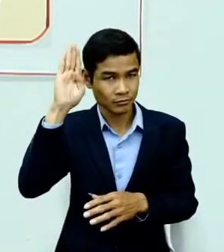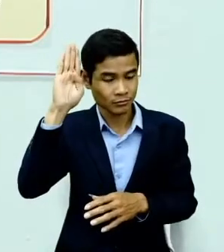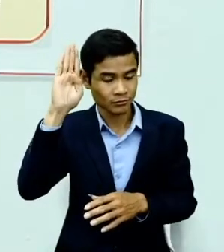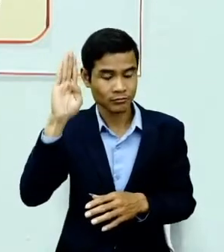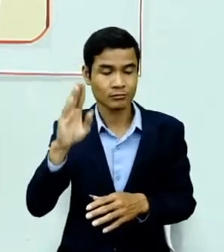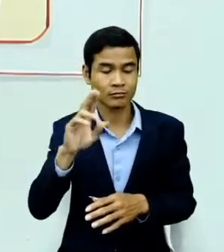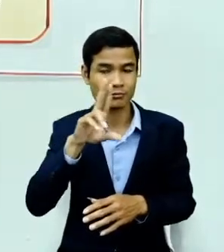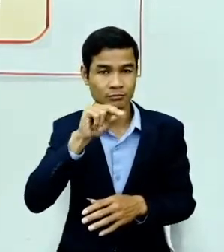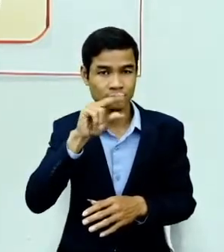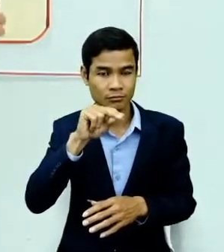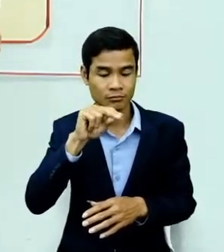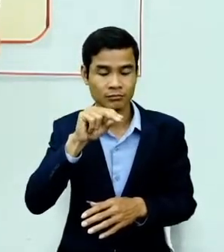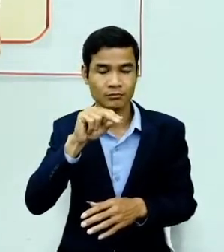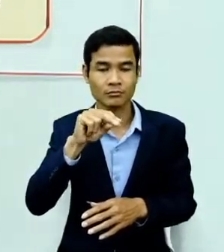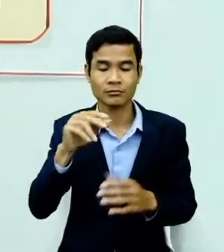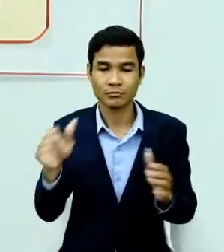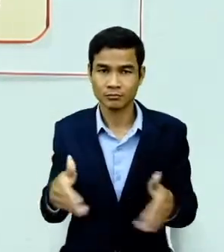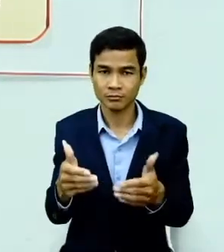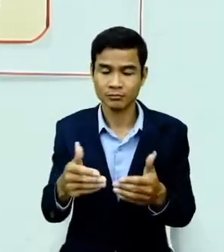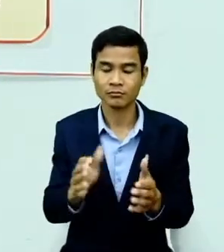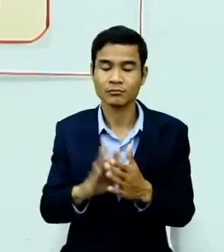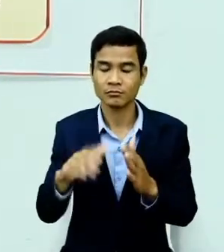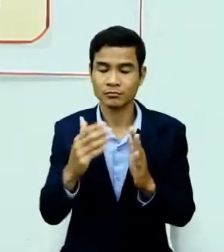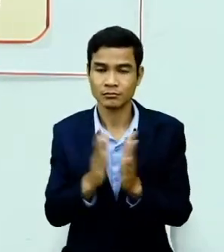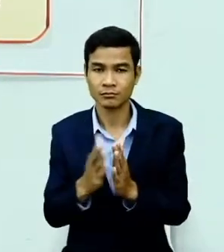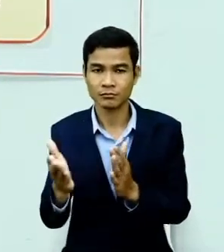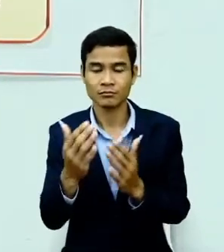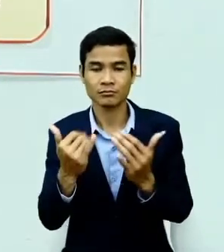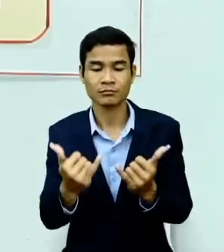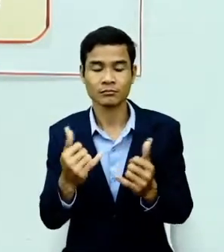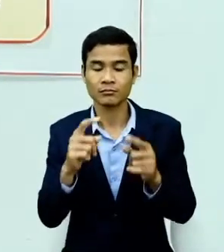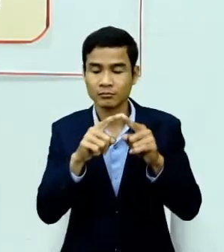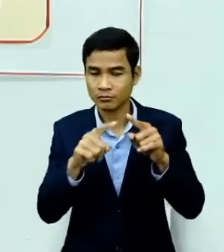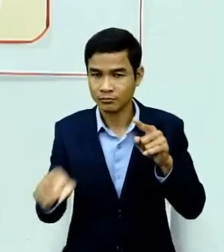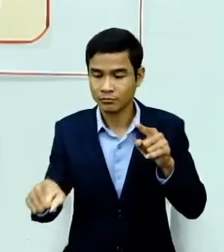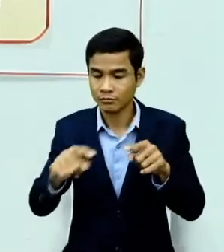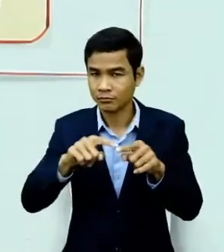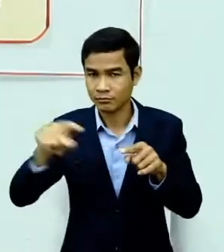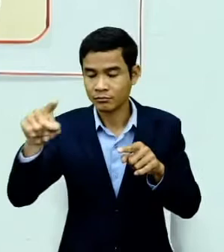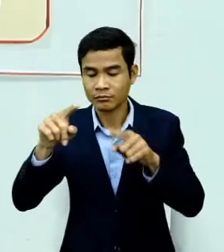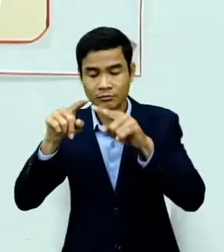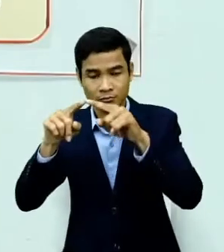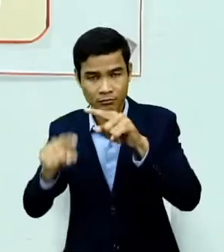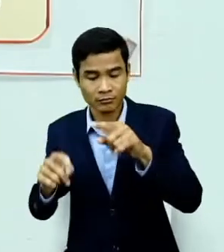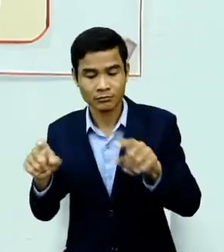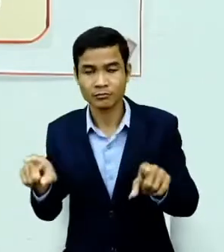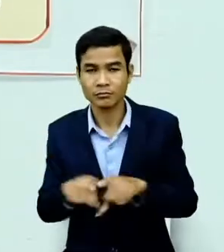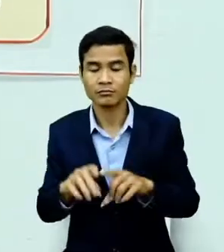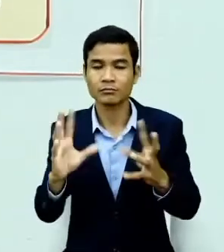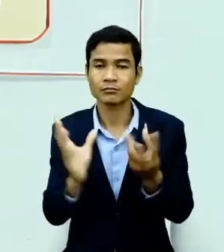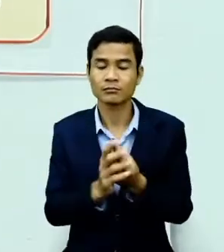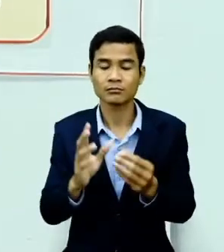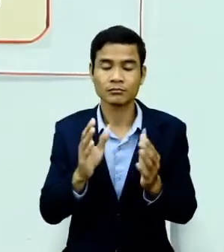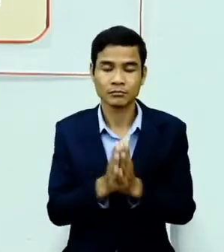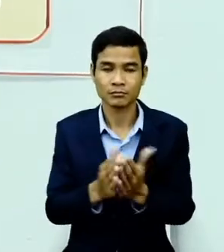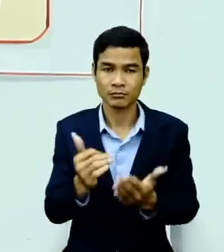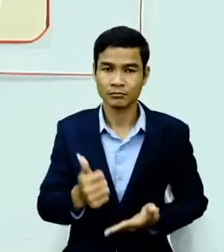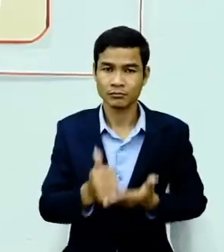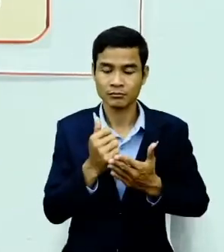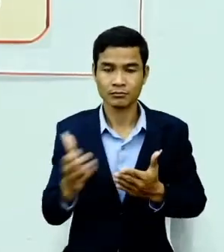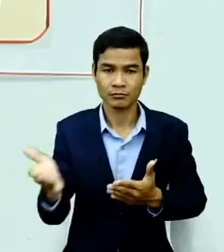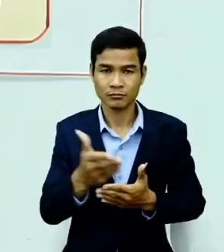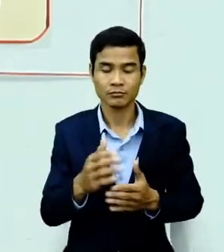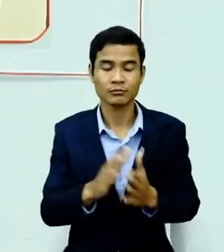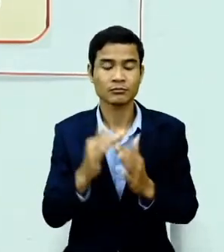ទាឆាចាអរគុណកូនកូនដែលបានគូសភ្ជាប់ពាក្យទៅនឹងរូបភាពចានៅក្នុងសិភើជំនួយរប